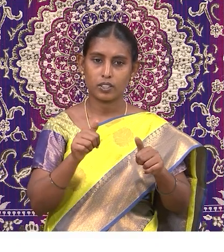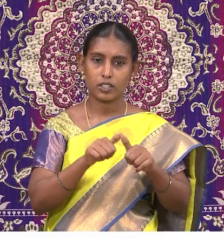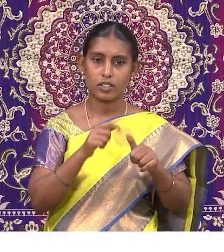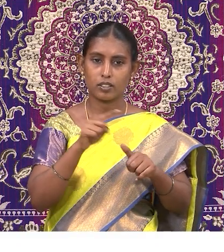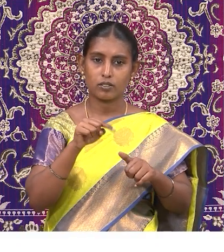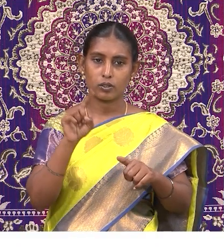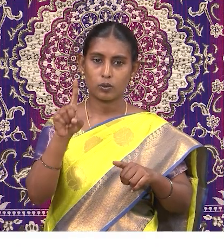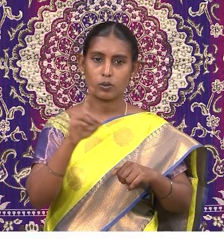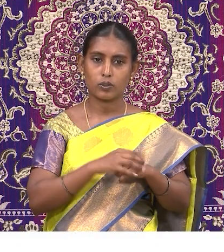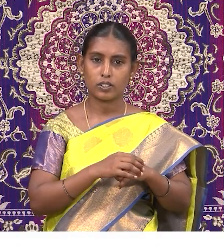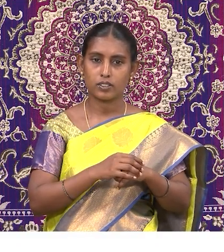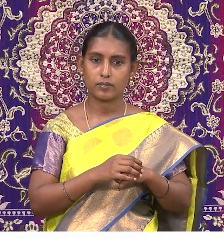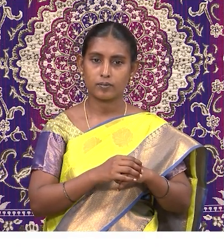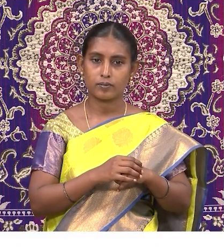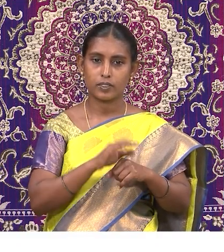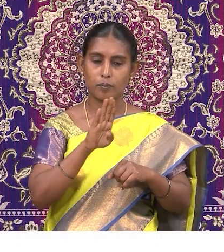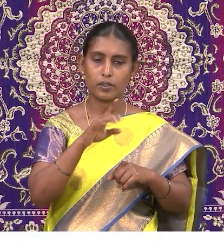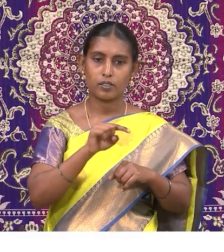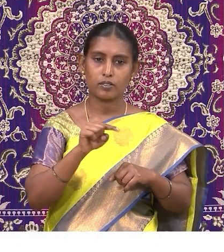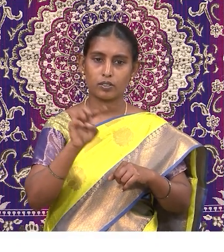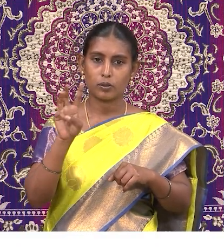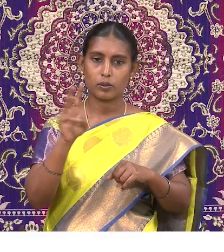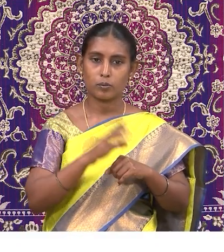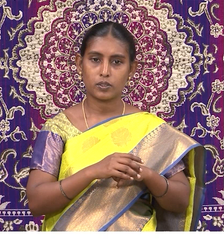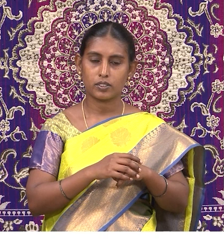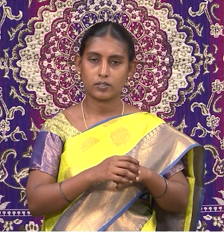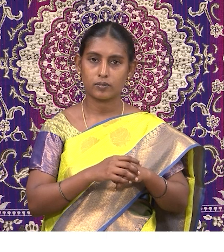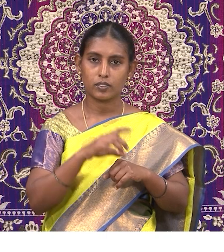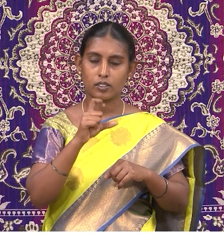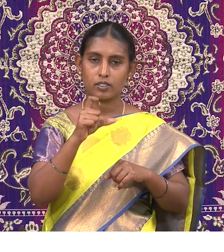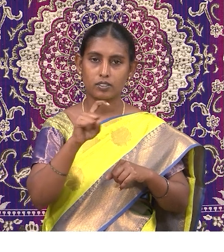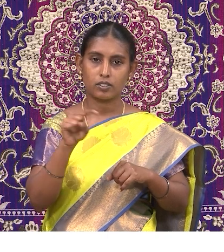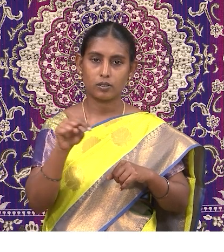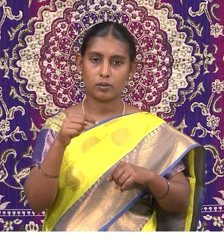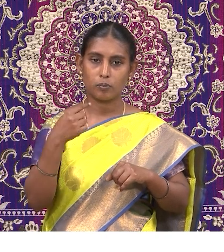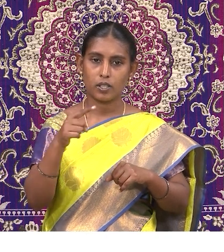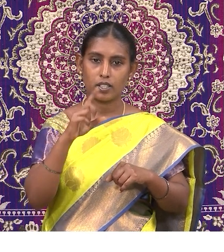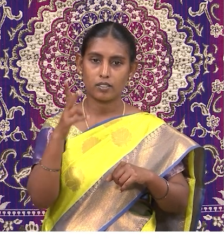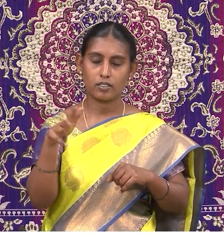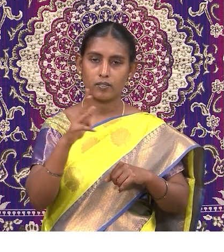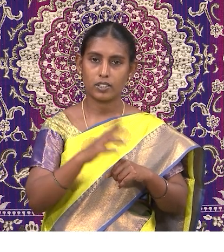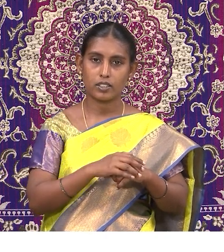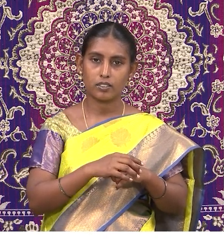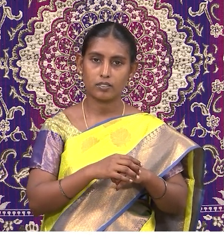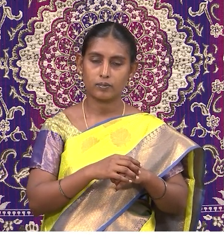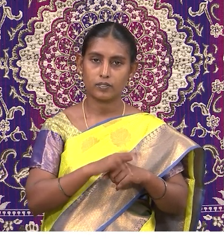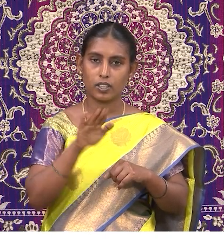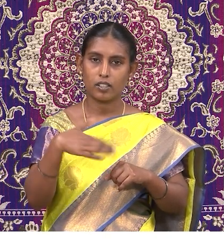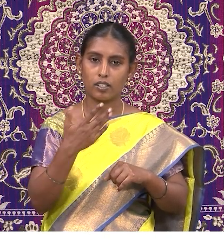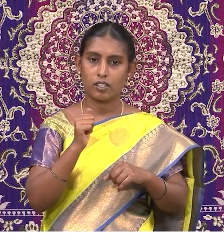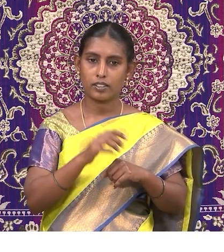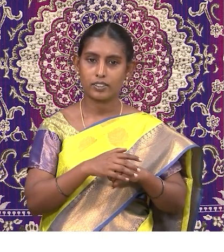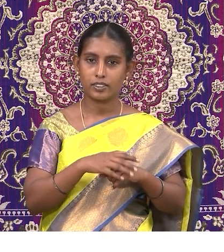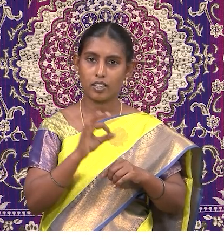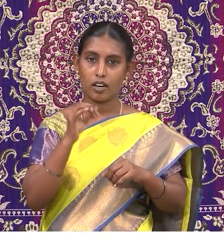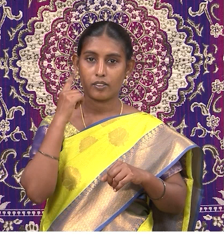ஈக்குவல் டு ஒன்று, பி ஈக்குவல் டு மூன்று, சி ஈக்குவல் டு மைனஸ் 28. அடுத்து நீங்கள் என்ன நீங்களே